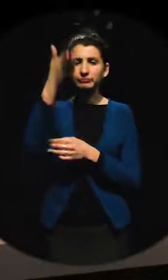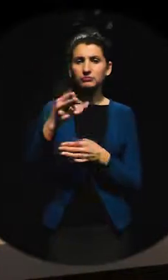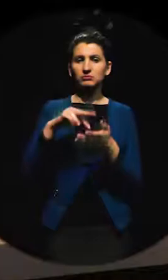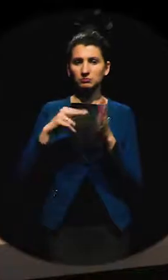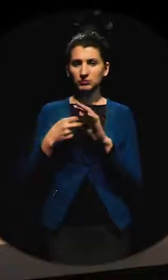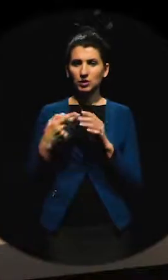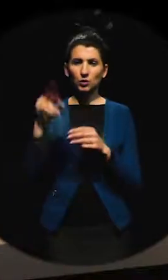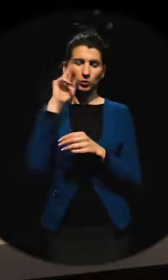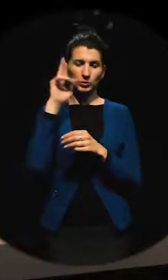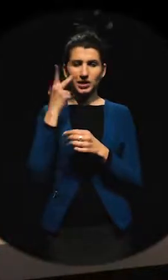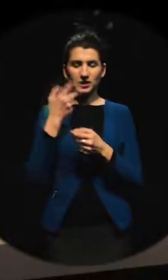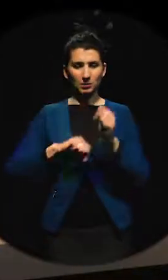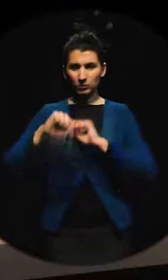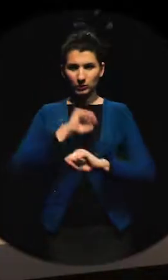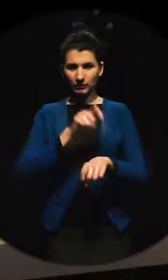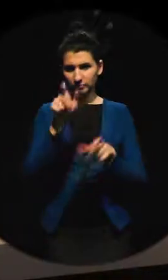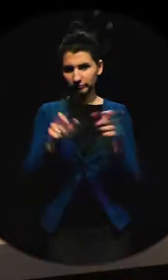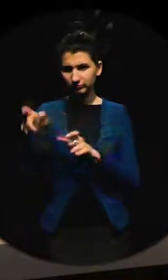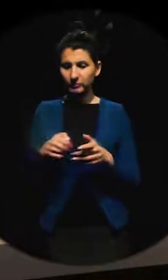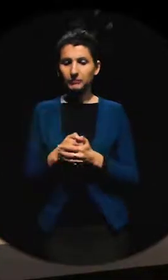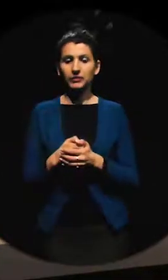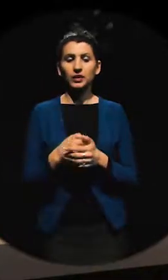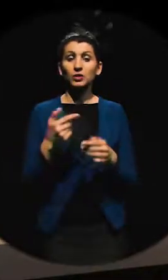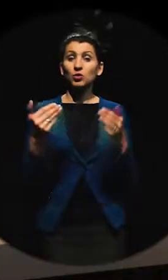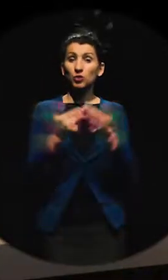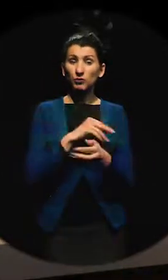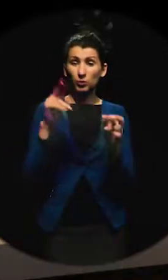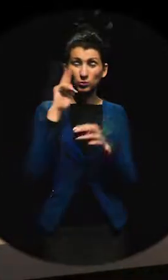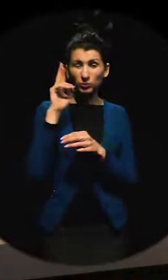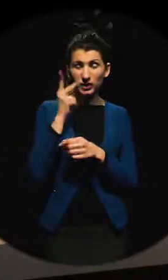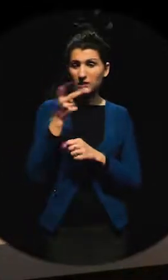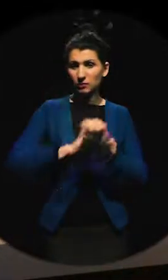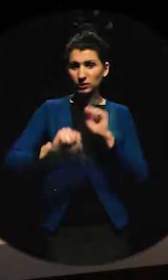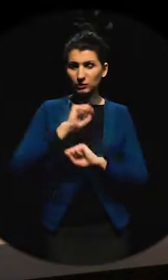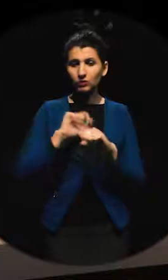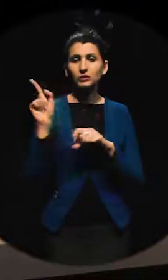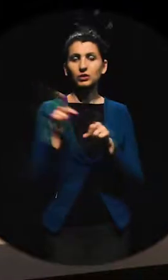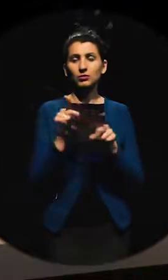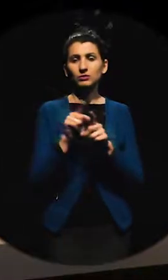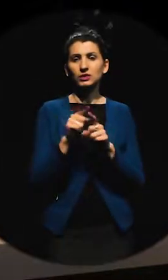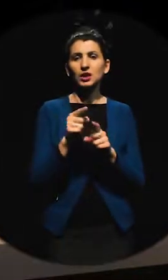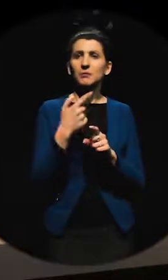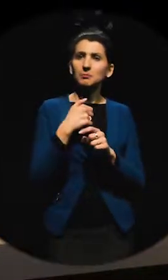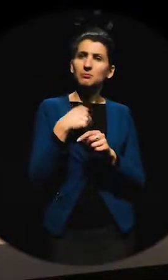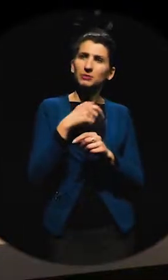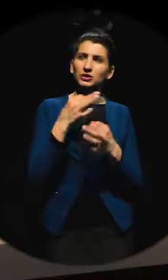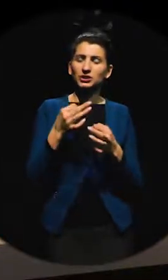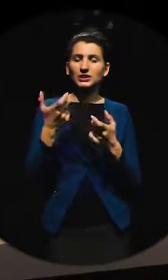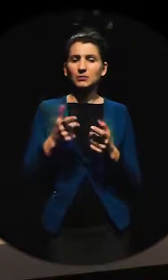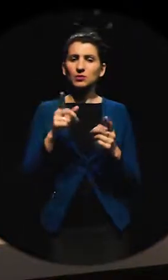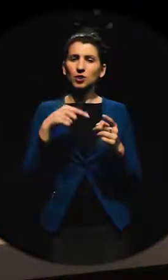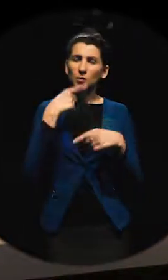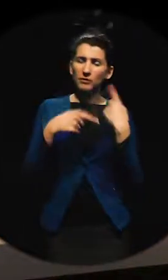rozumienia niepełnosprawności. I teraz to nowe rozumienie niepełnosprawności, czy jakby to rozumienie niepełnosprawności, o którym dzisiaj chciałybyśmy